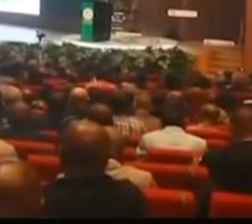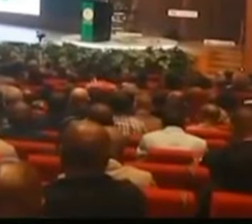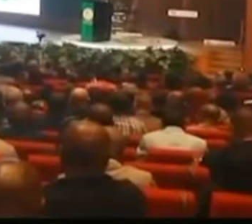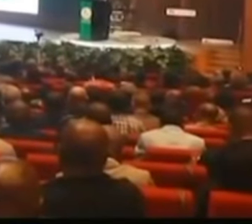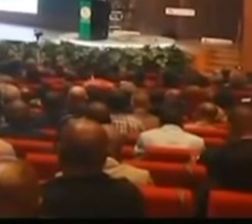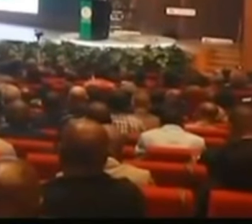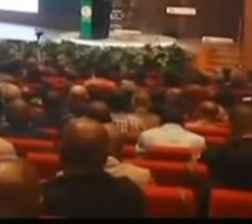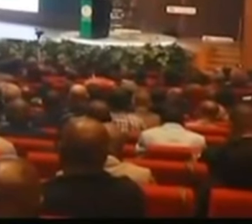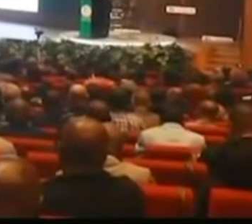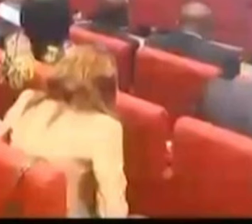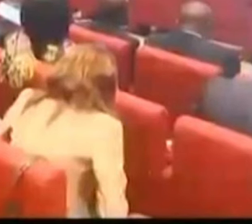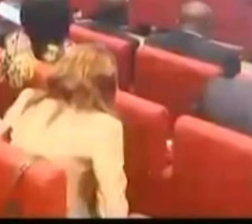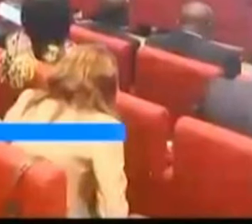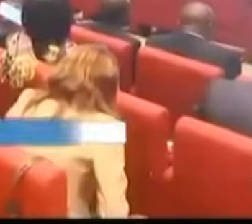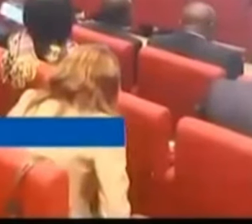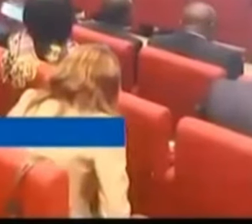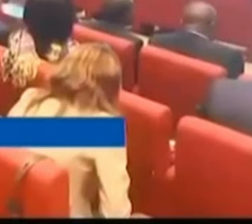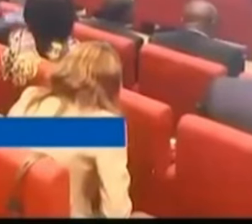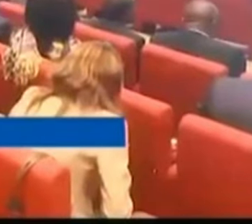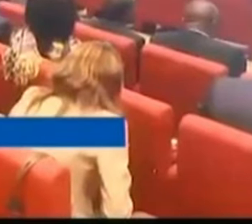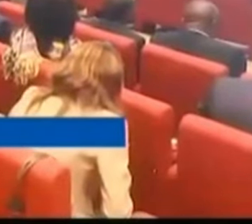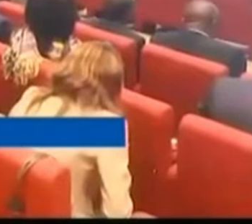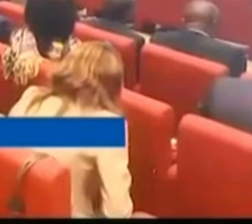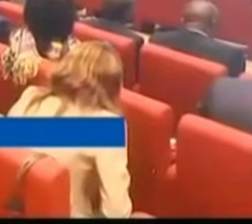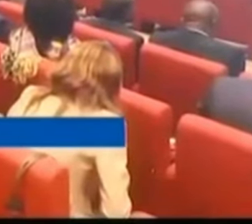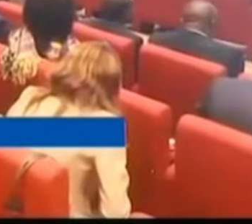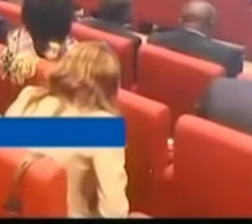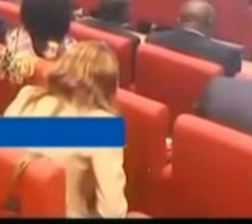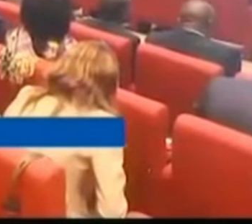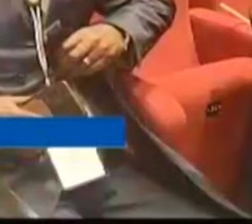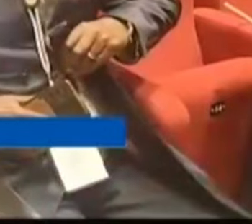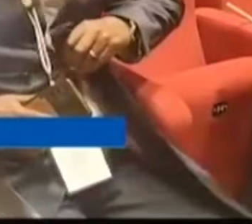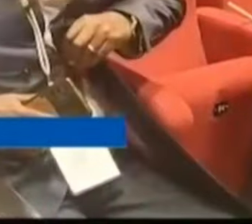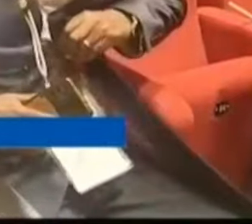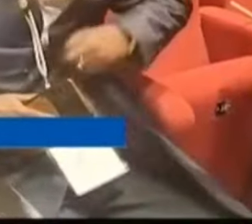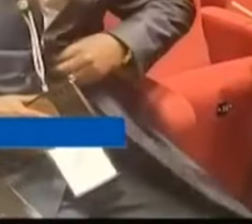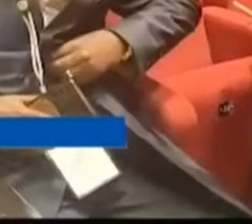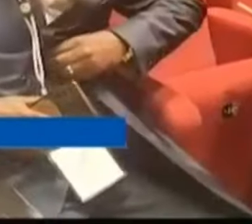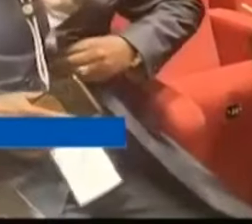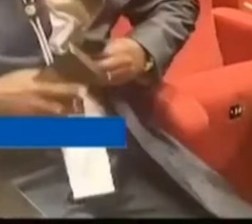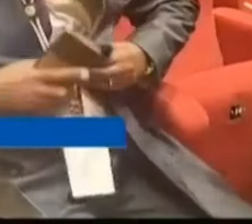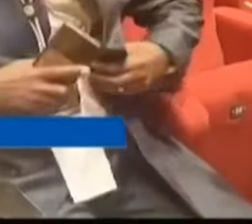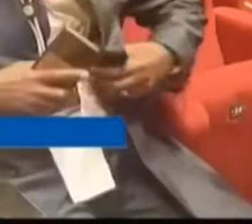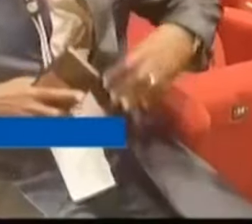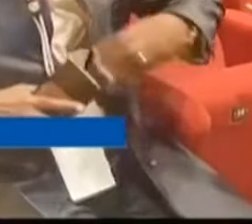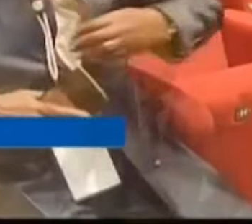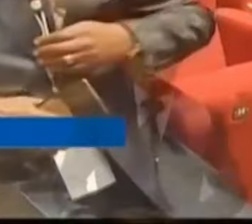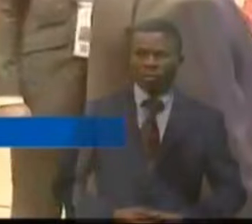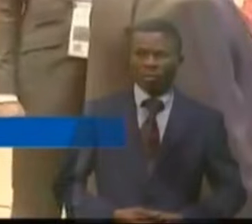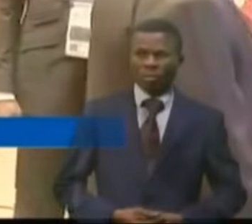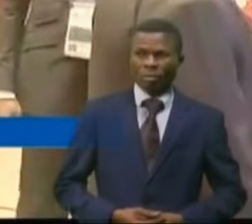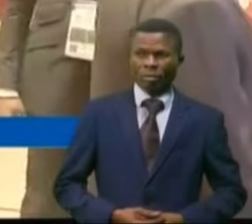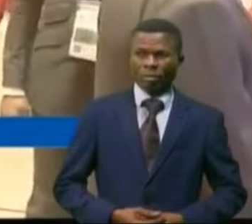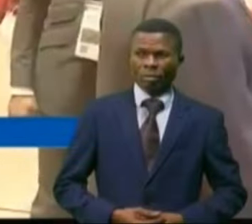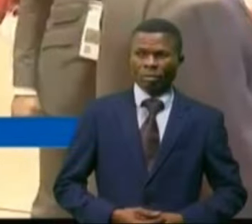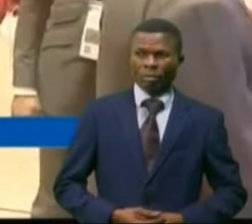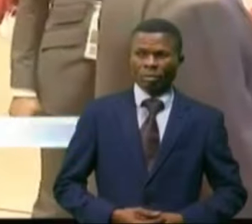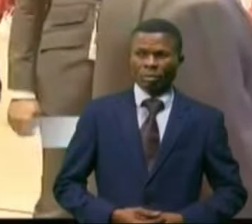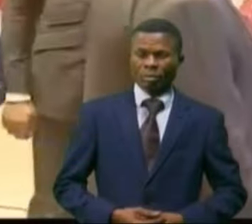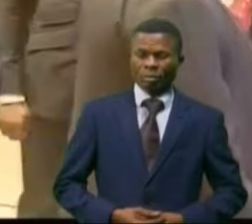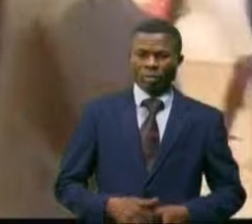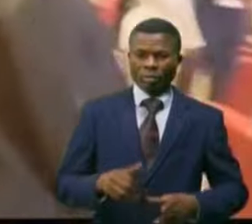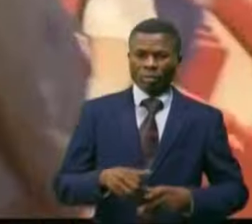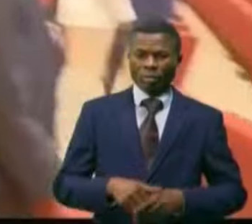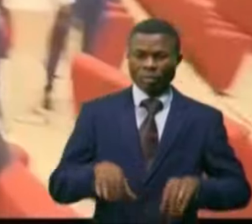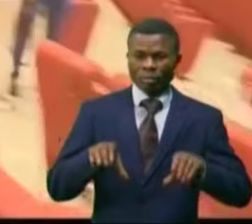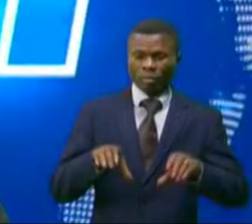deux Congos ont pris part active dans ces assises au regard de l'importance de leur espace forestier dans les bassins du Congo.